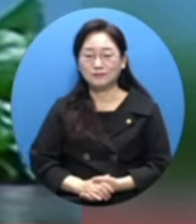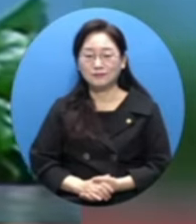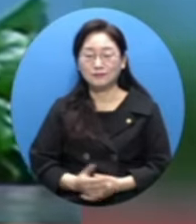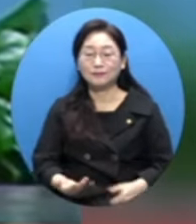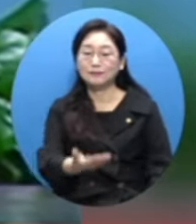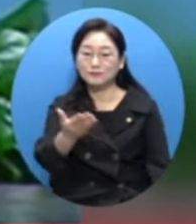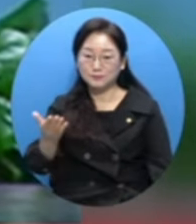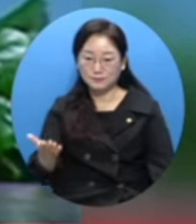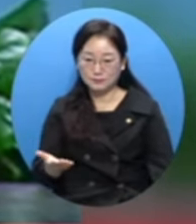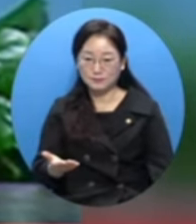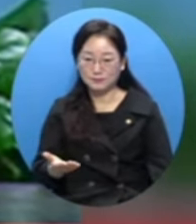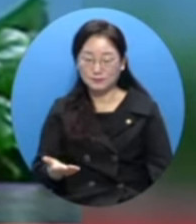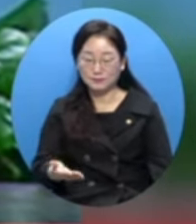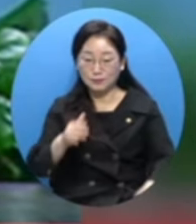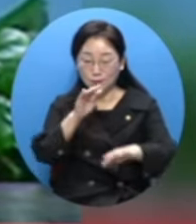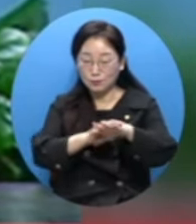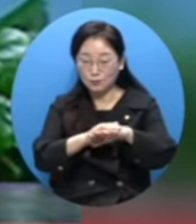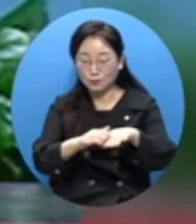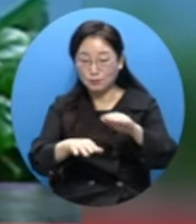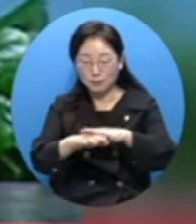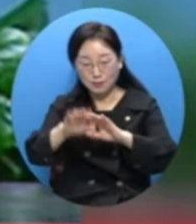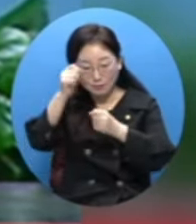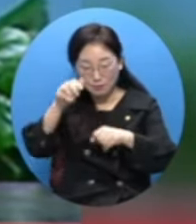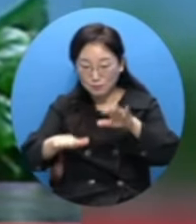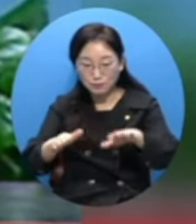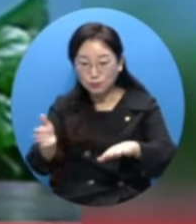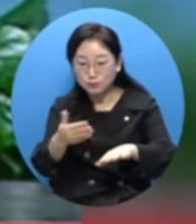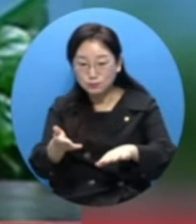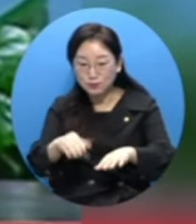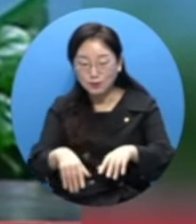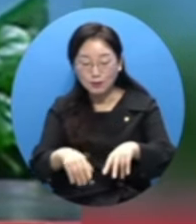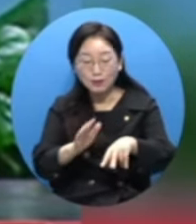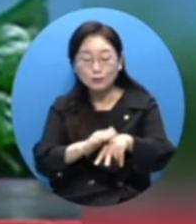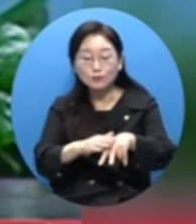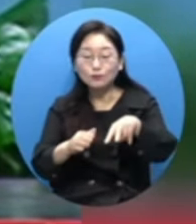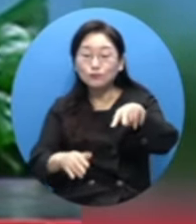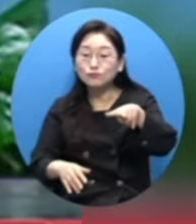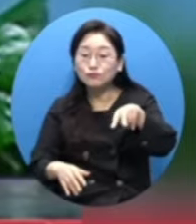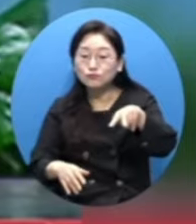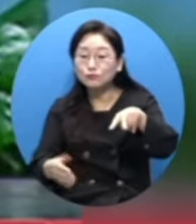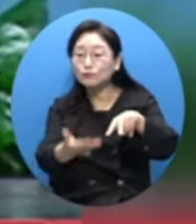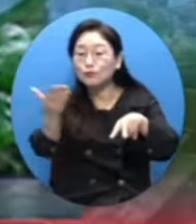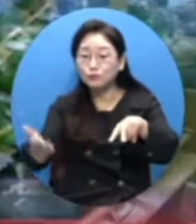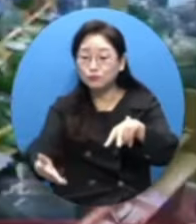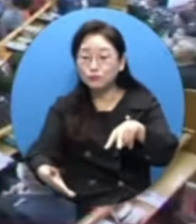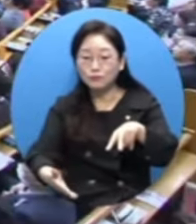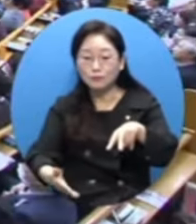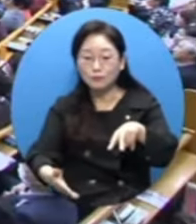여러분, 손과 발이 없는데 두 개 발가락 때문에 감사하는데 여러분 열 개 손가락, 열 개 발가락 가지고